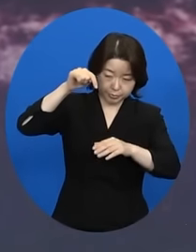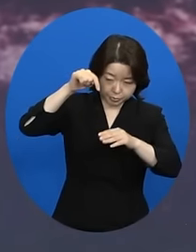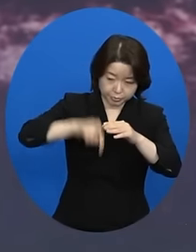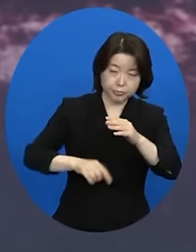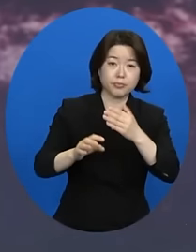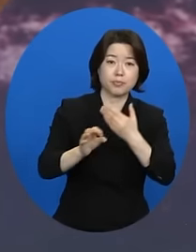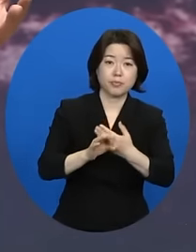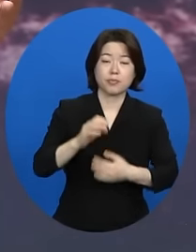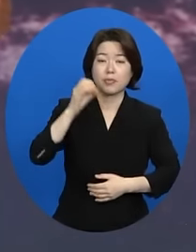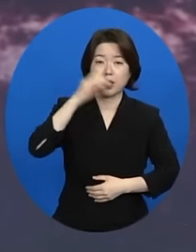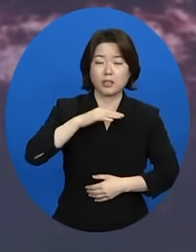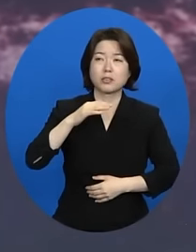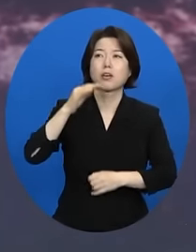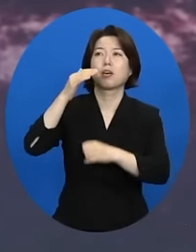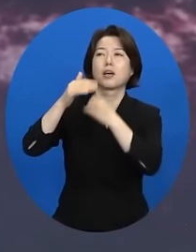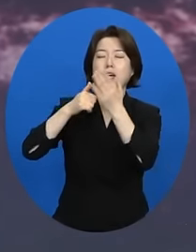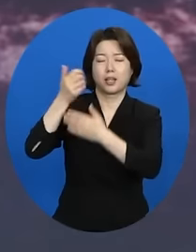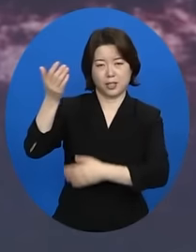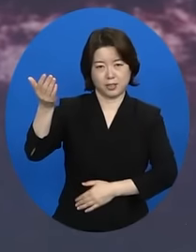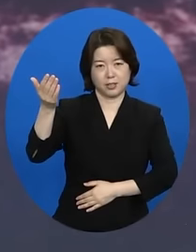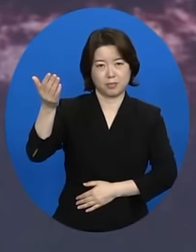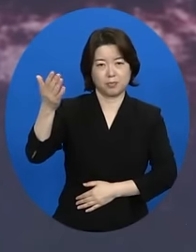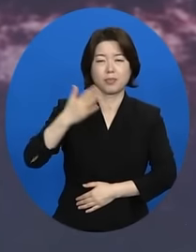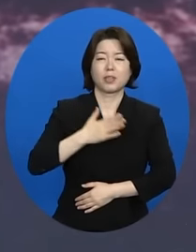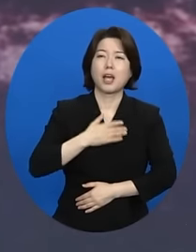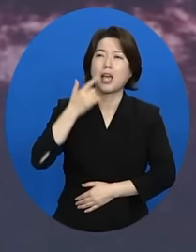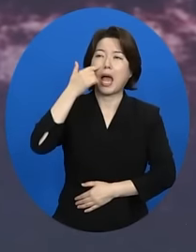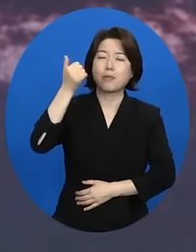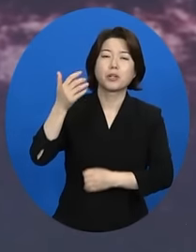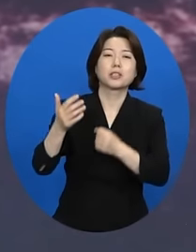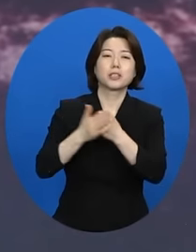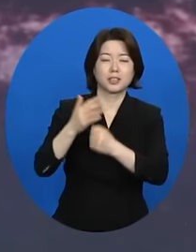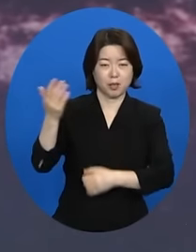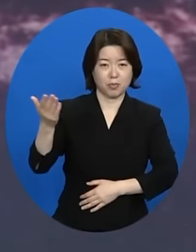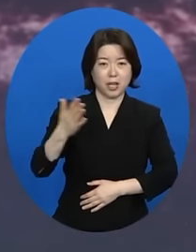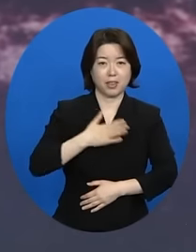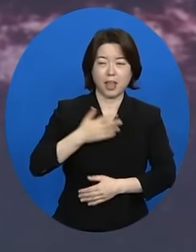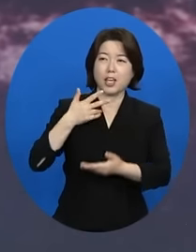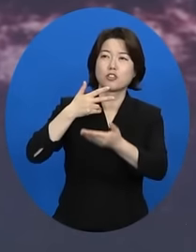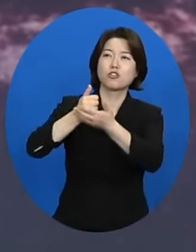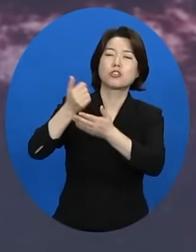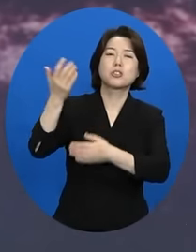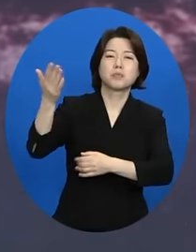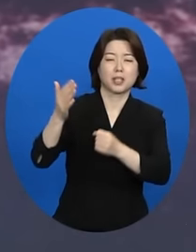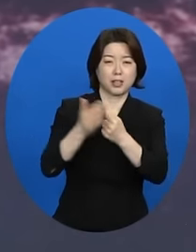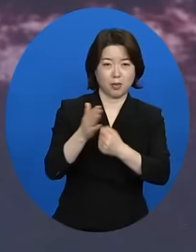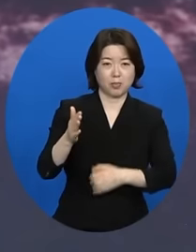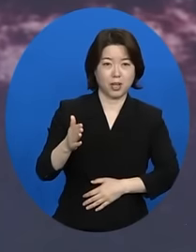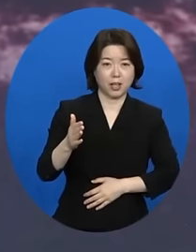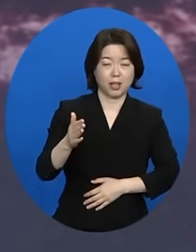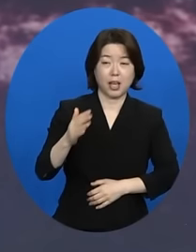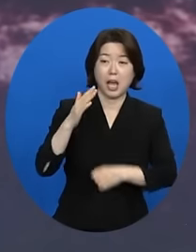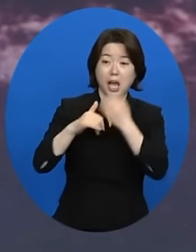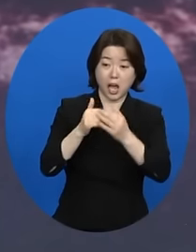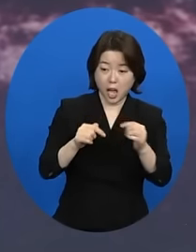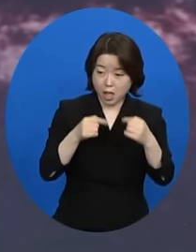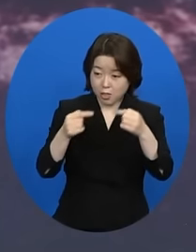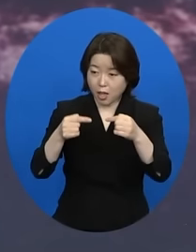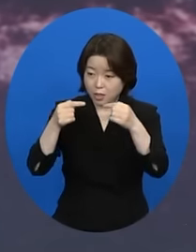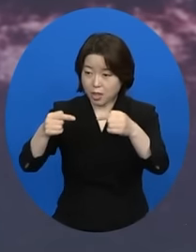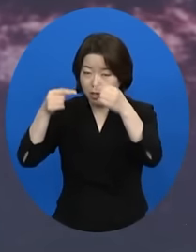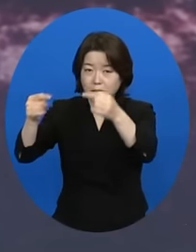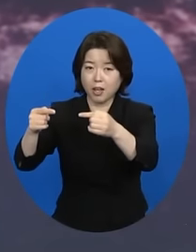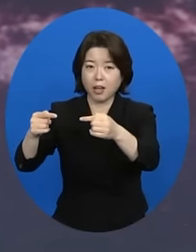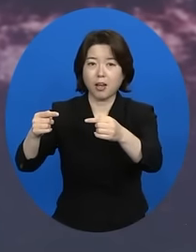그저 하나님이시기 때문에, 그저 나의 아버지시기 때문에, 그저 나의 주님이시기 때문에 그분께 나아가는 걸로 바뀌지